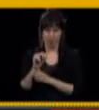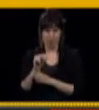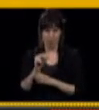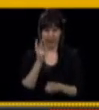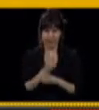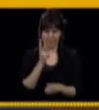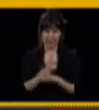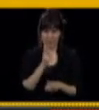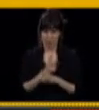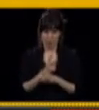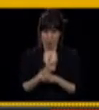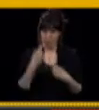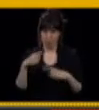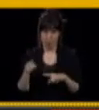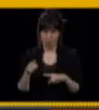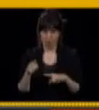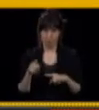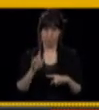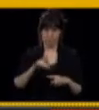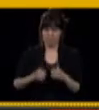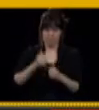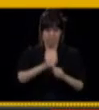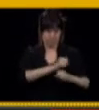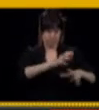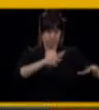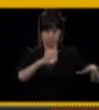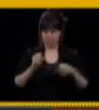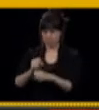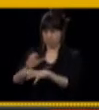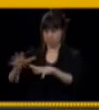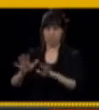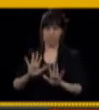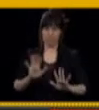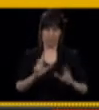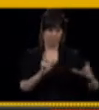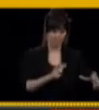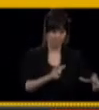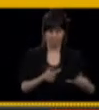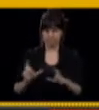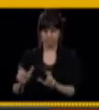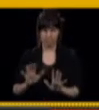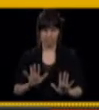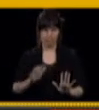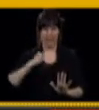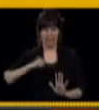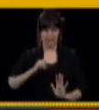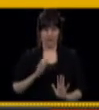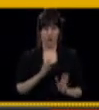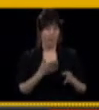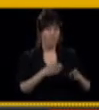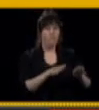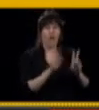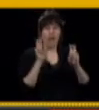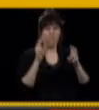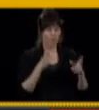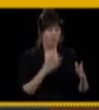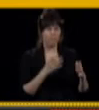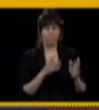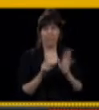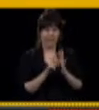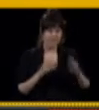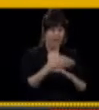beaucoup plus d'infections à montréal et en estrie on n'est pas l'étape de fermer ces régions là mais faisons